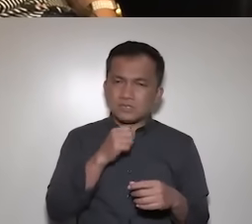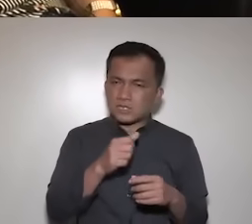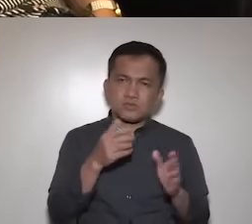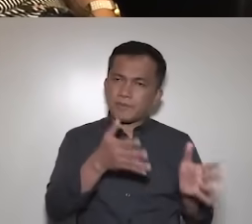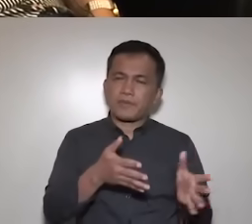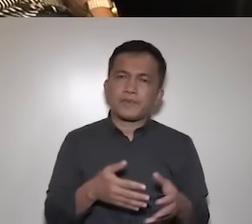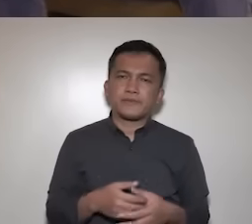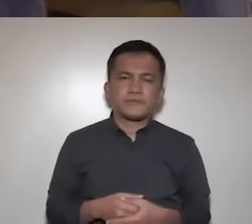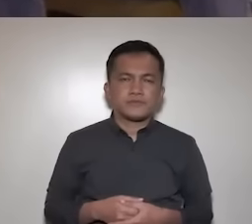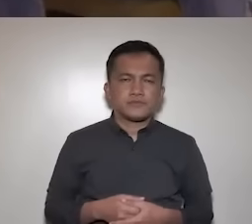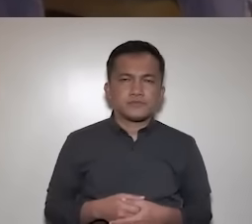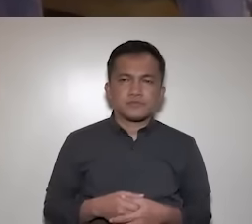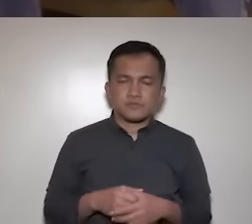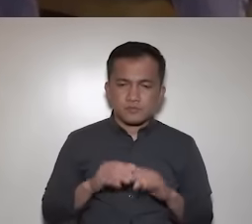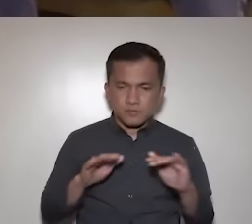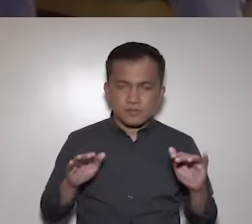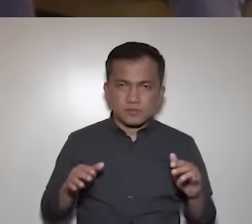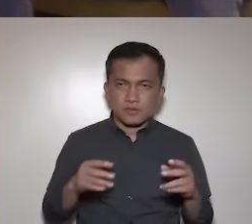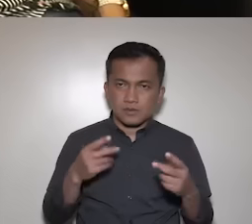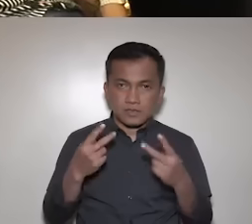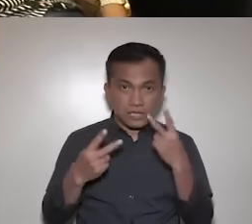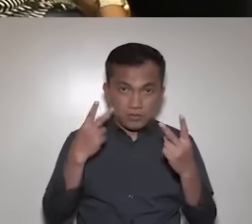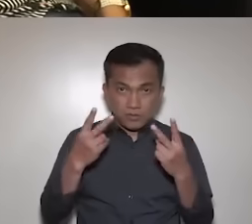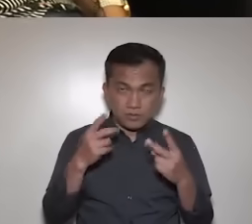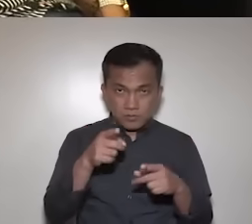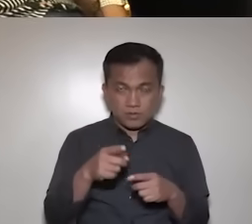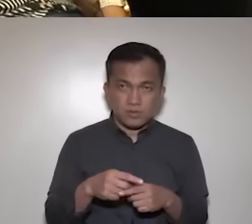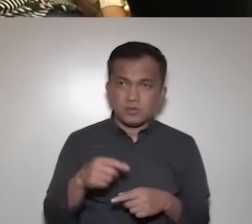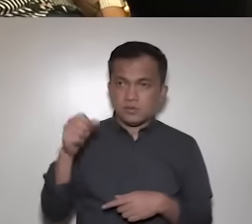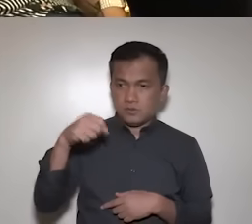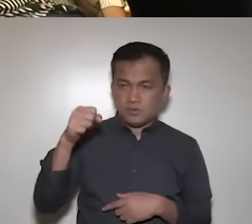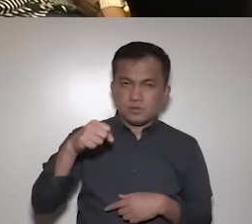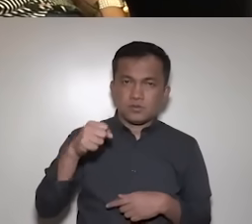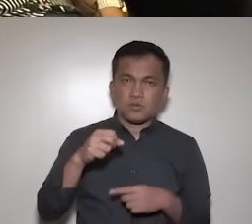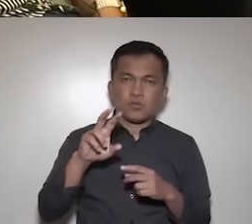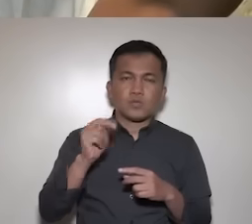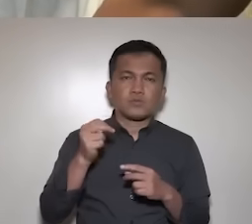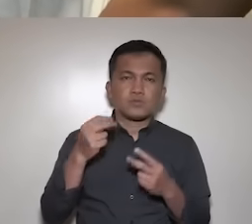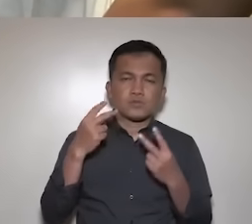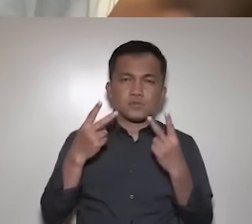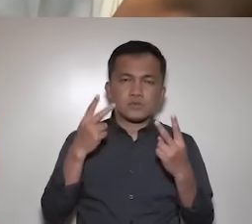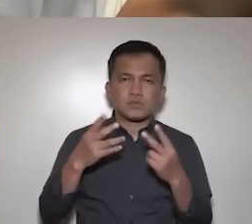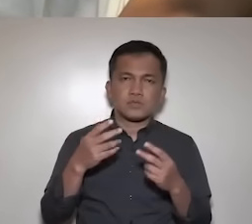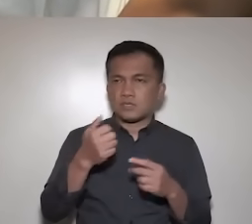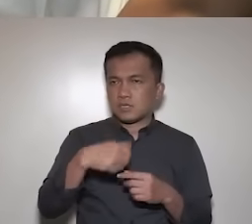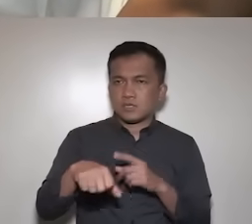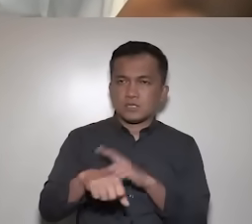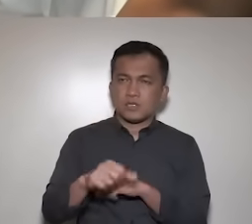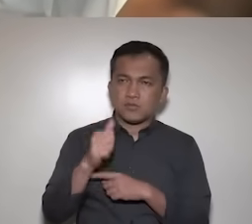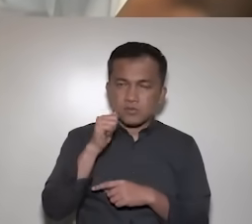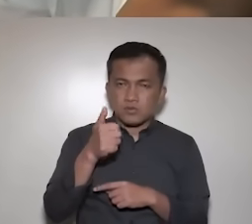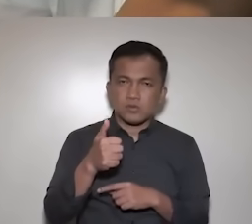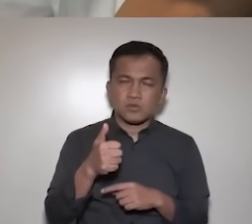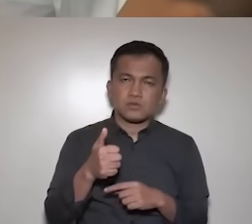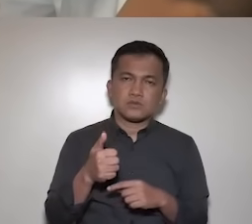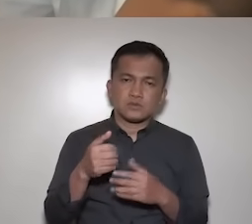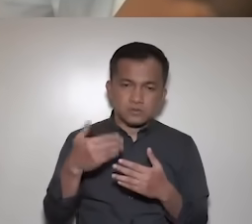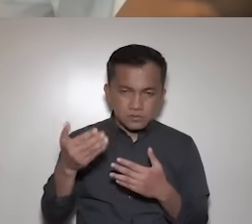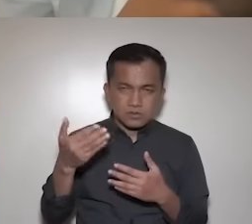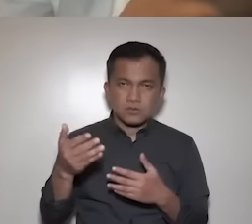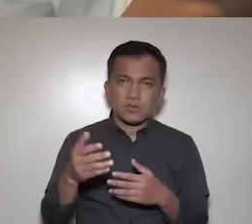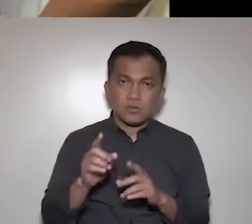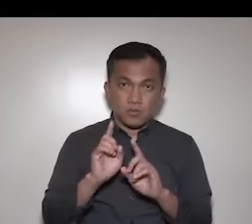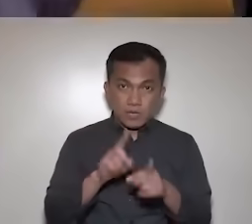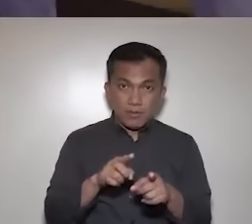sila pababayaan. Yung mga bata, dadalawin mo? Opo naman. Kaya mo dadalawin? Anytime po, bukas po ganun, sir. Pupunta